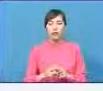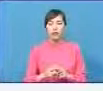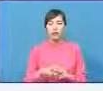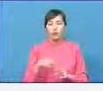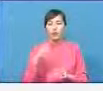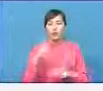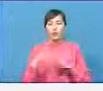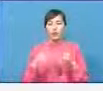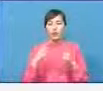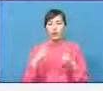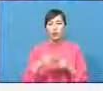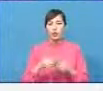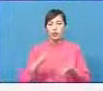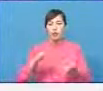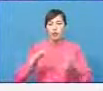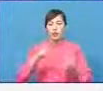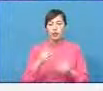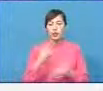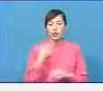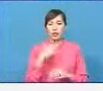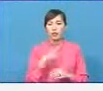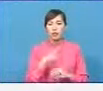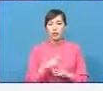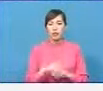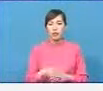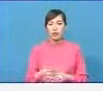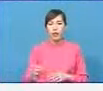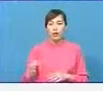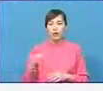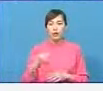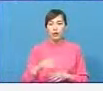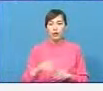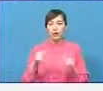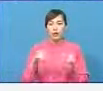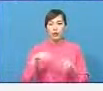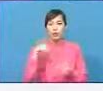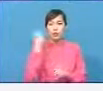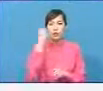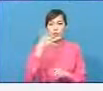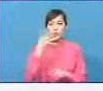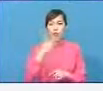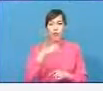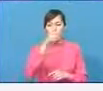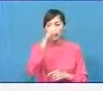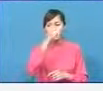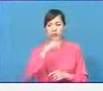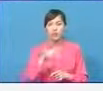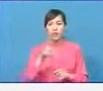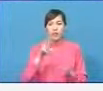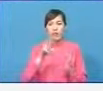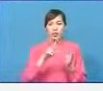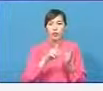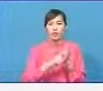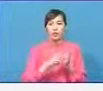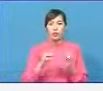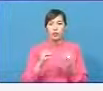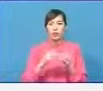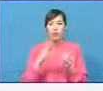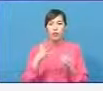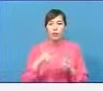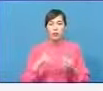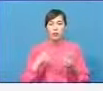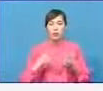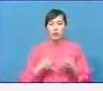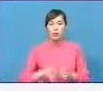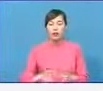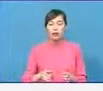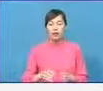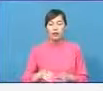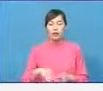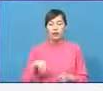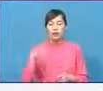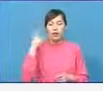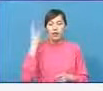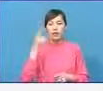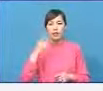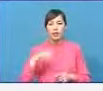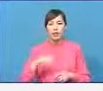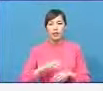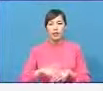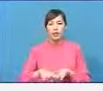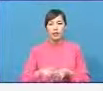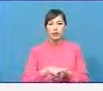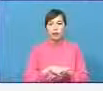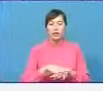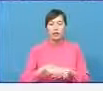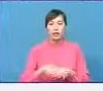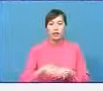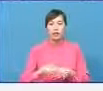жақсы нәтиже алып жатыр. Жалпы аудан бойынша биылғы 5 айда 715 бала дүниеге келген. Қазақ елінің демократиялық саясатын оңды